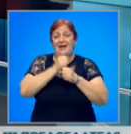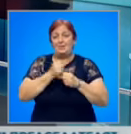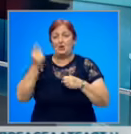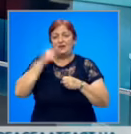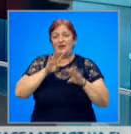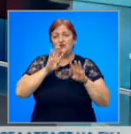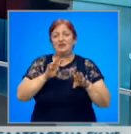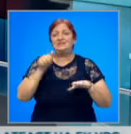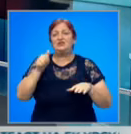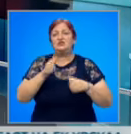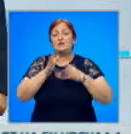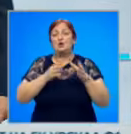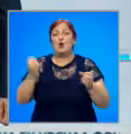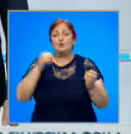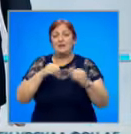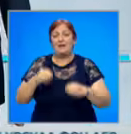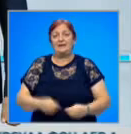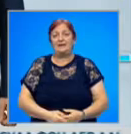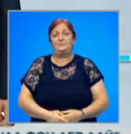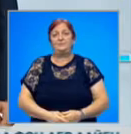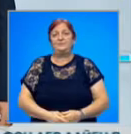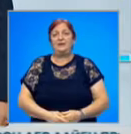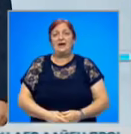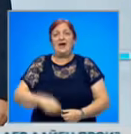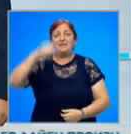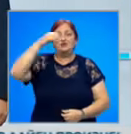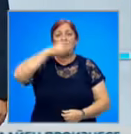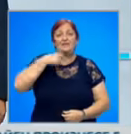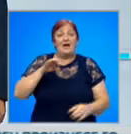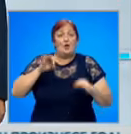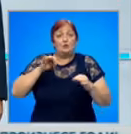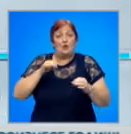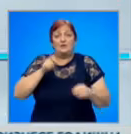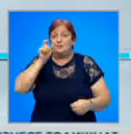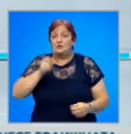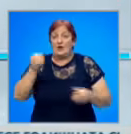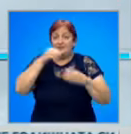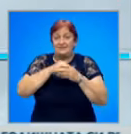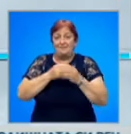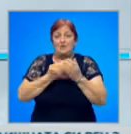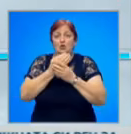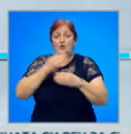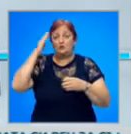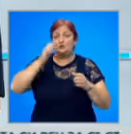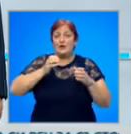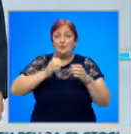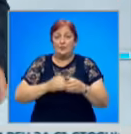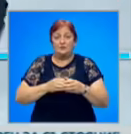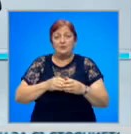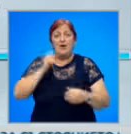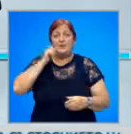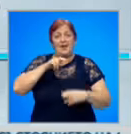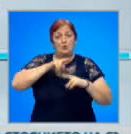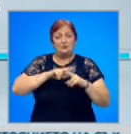ден на 46-тото Народно събрание. А държавният глава е готов с персоналния състав на новото служебно правителство.